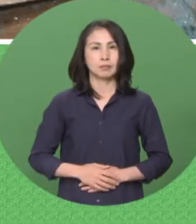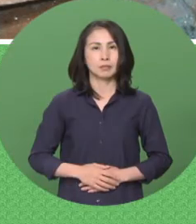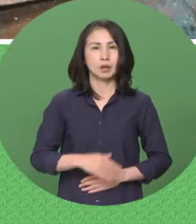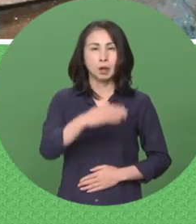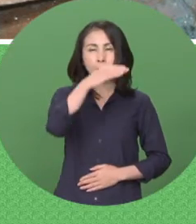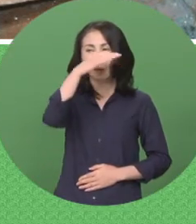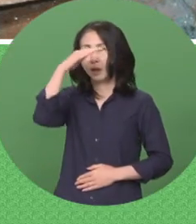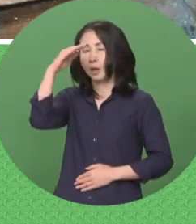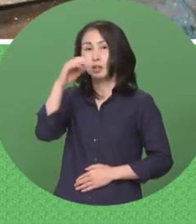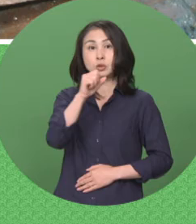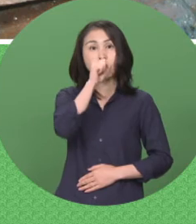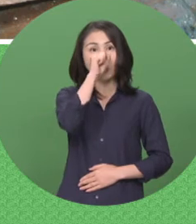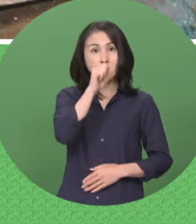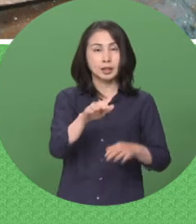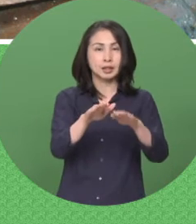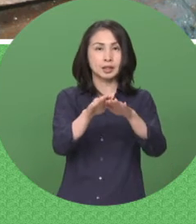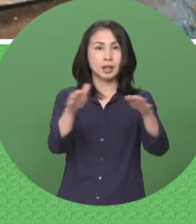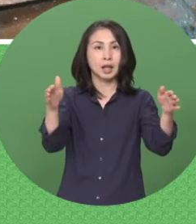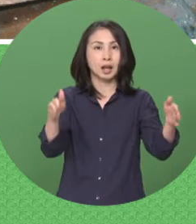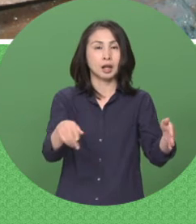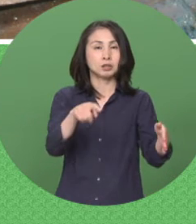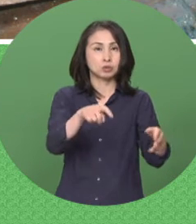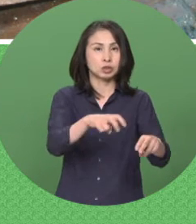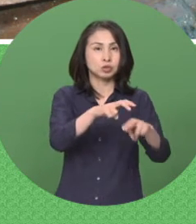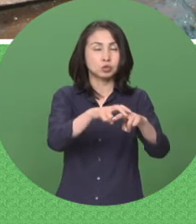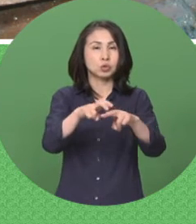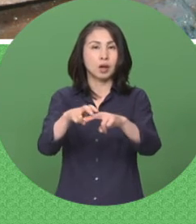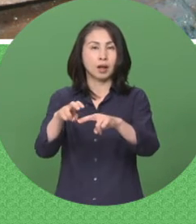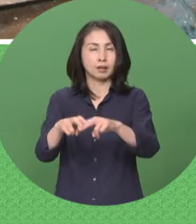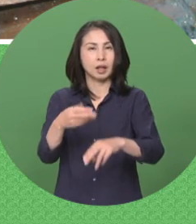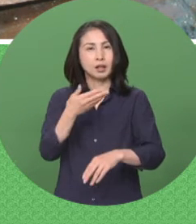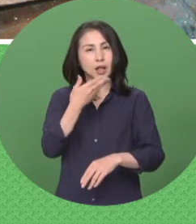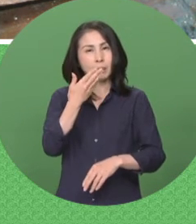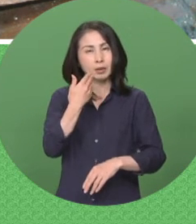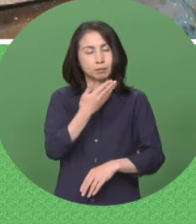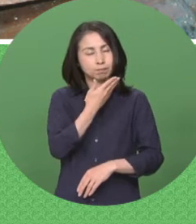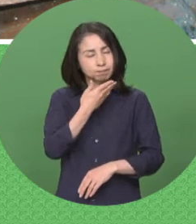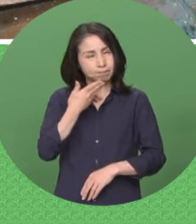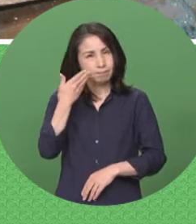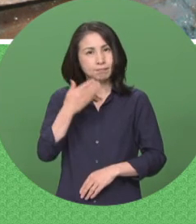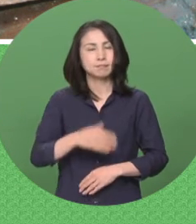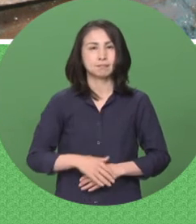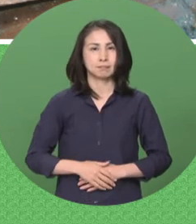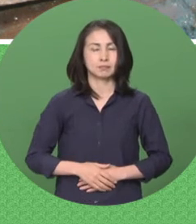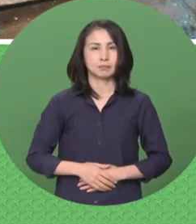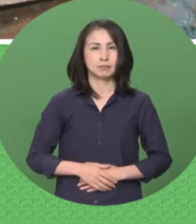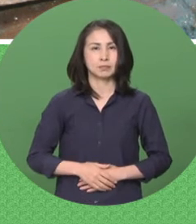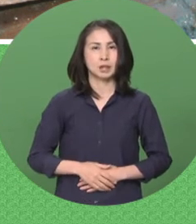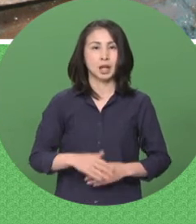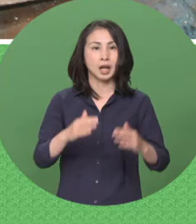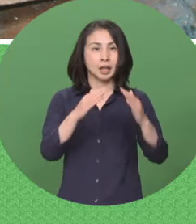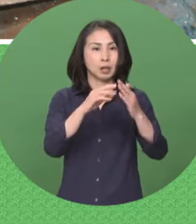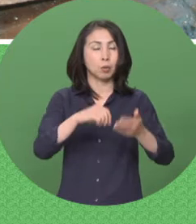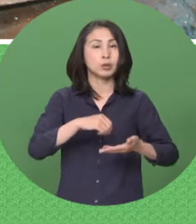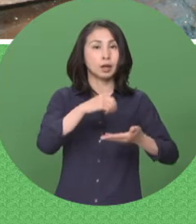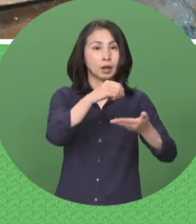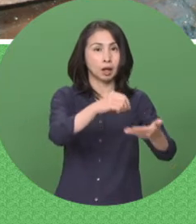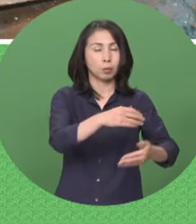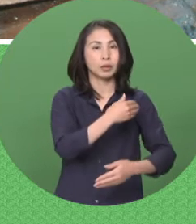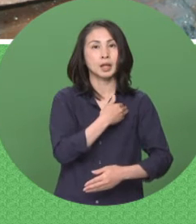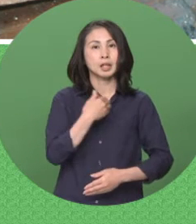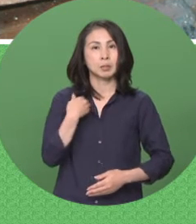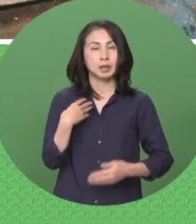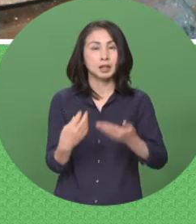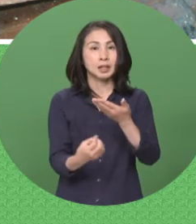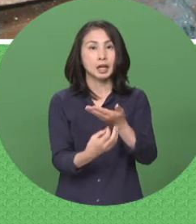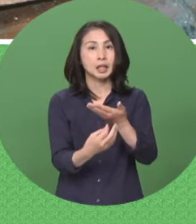見晴らしのいいテラスでいただくカレーのナン包みは格別ですよ。さらにテイクアウトも利用でき、焼きた